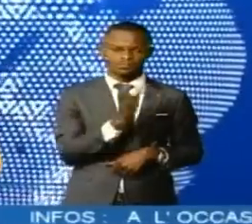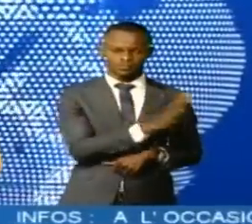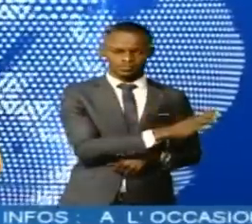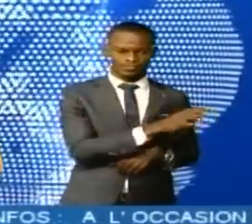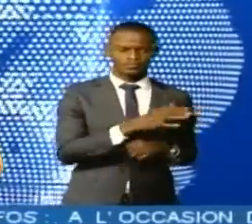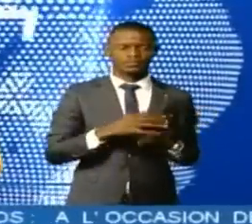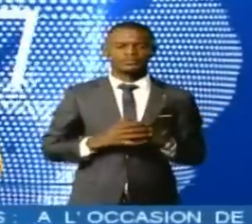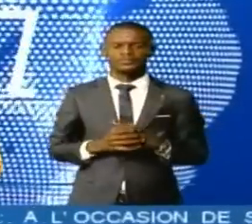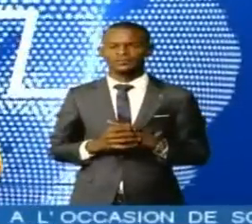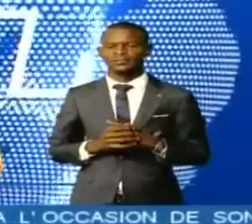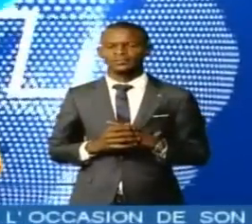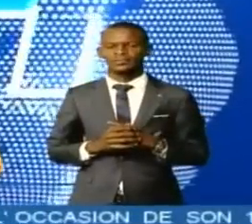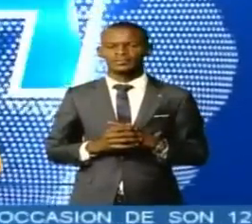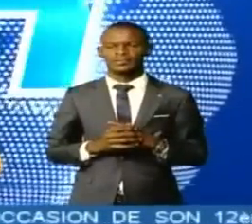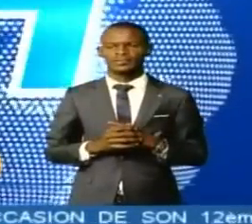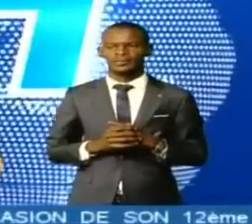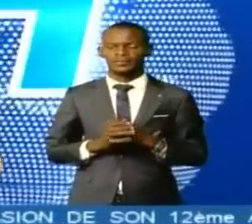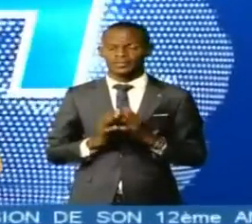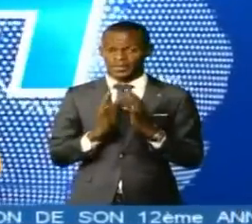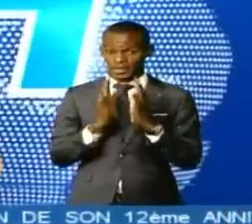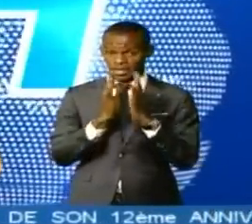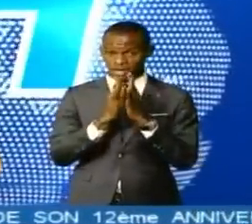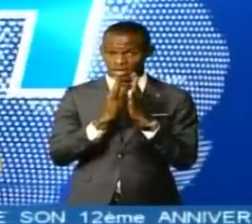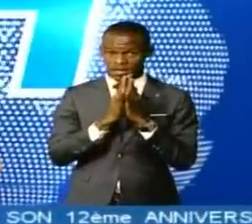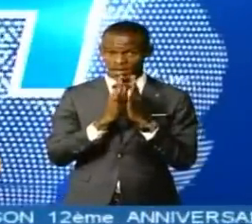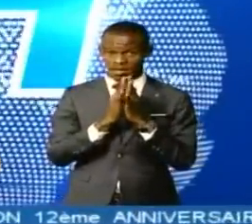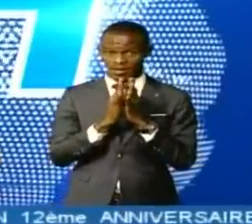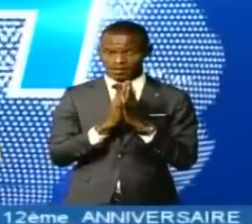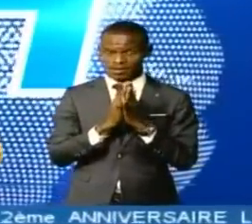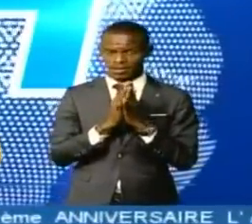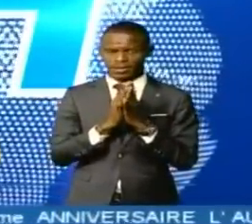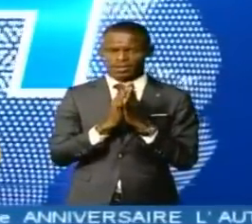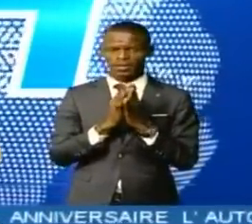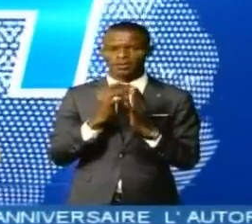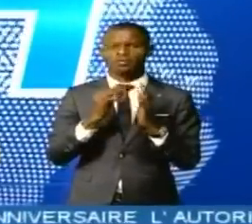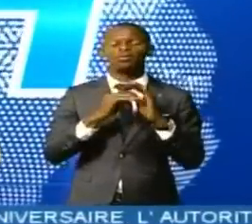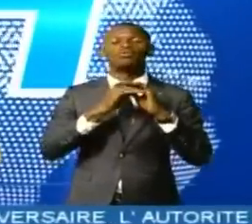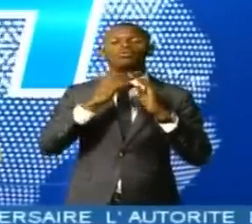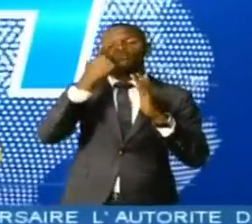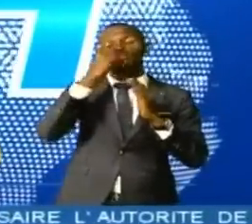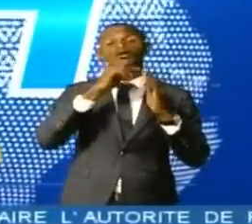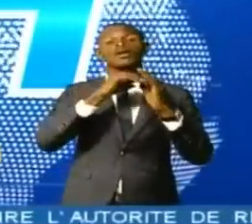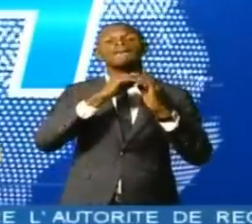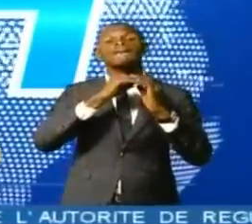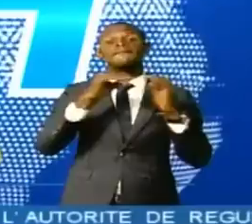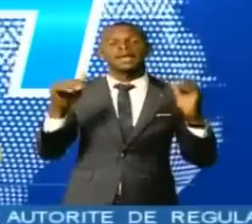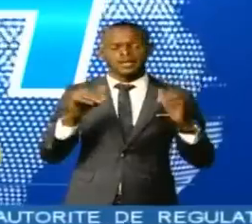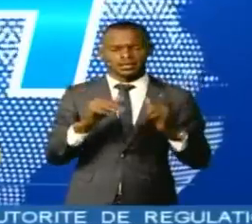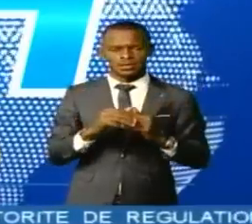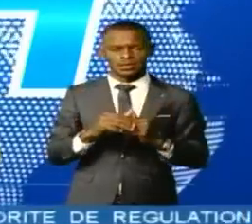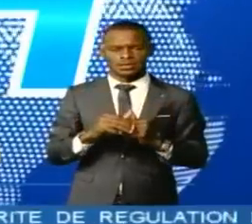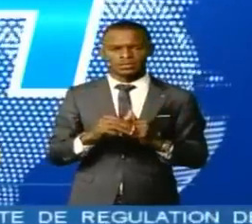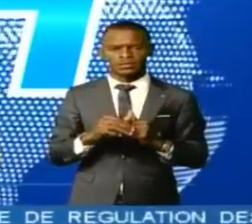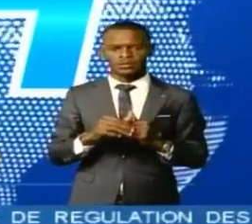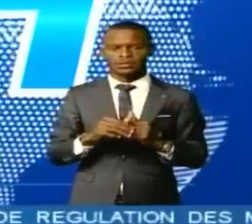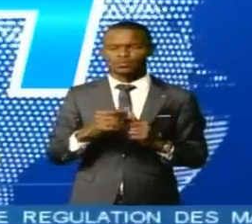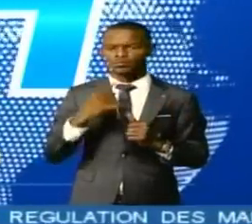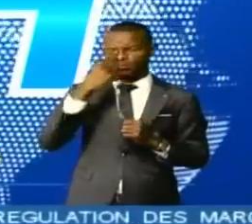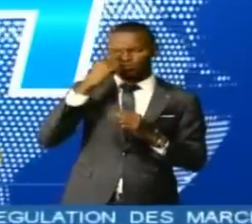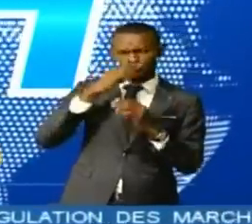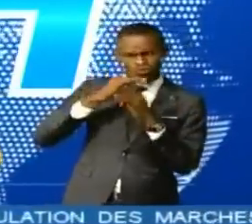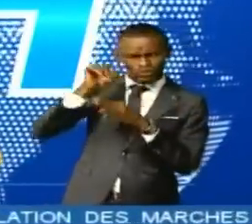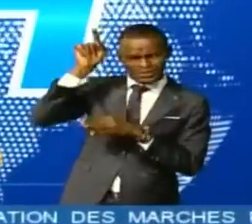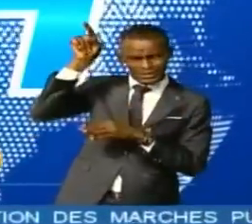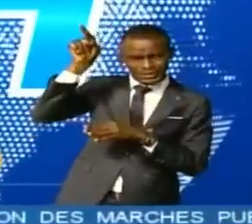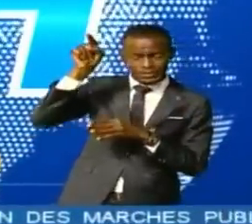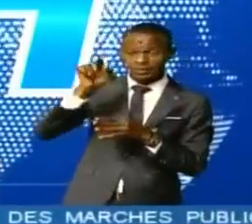grâces pour la paix dans la partie est du pays et l'ensemble du territoire national a été organisée par le fidèle de la paroisse